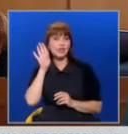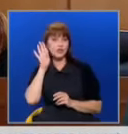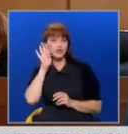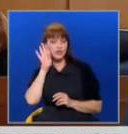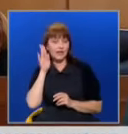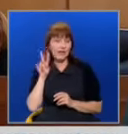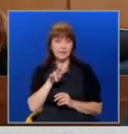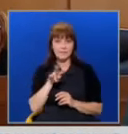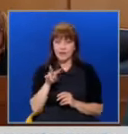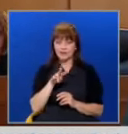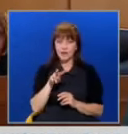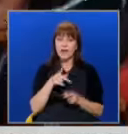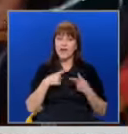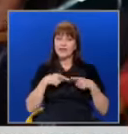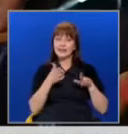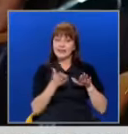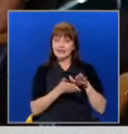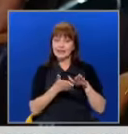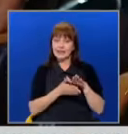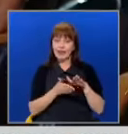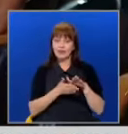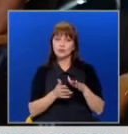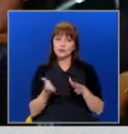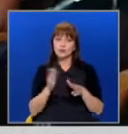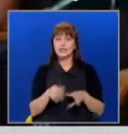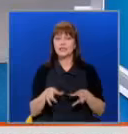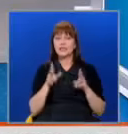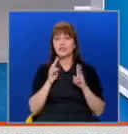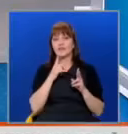страните, делото днес беше обявено за решаване в законно установения срок.